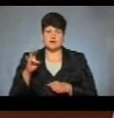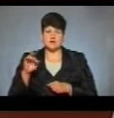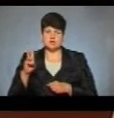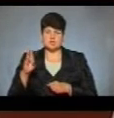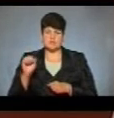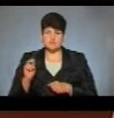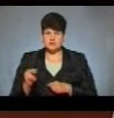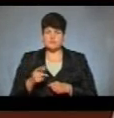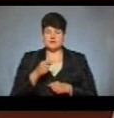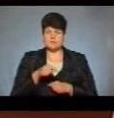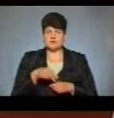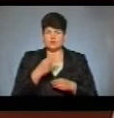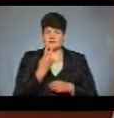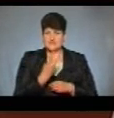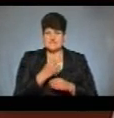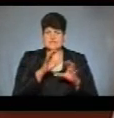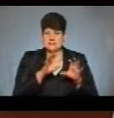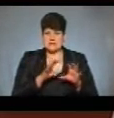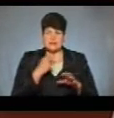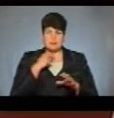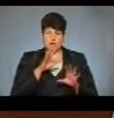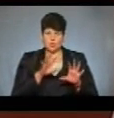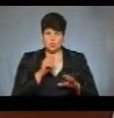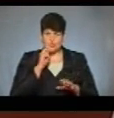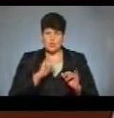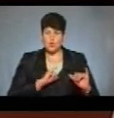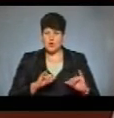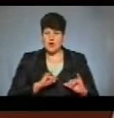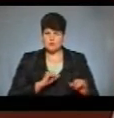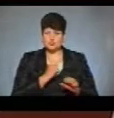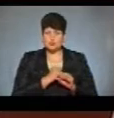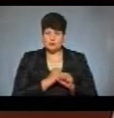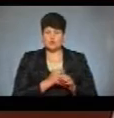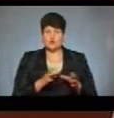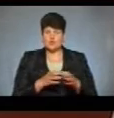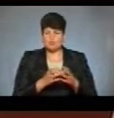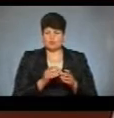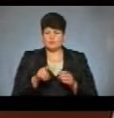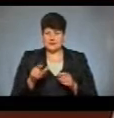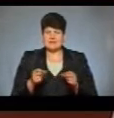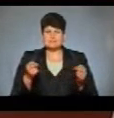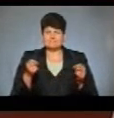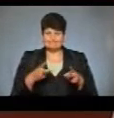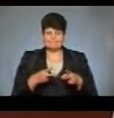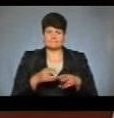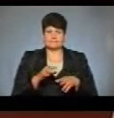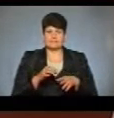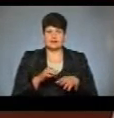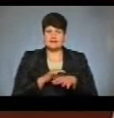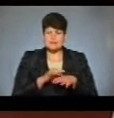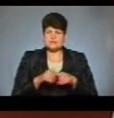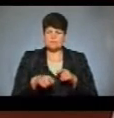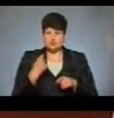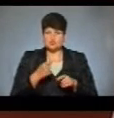Сергію Терендеху інкримінують 2 статті Кримінального кодексу України – це хуліганство, скоєне групою осіб та умисне тяжке тілесне ушкодження, що